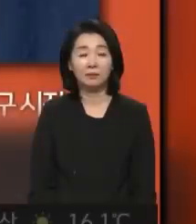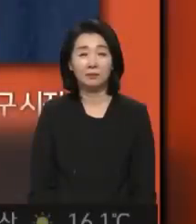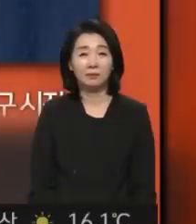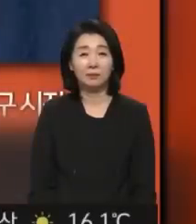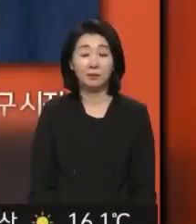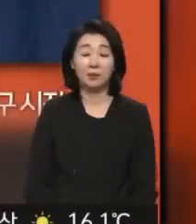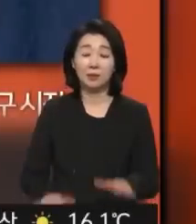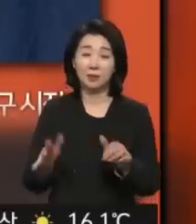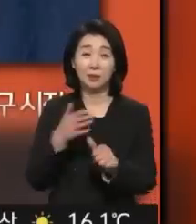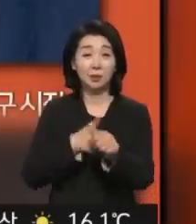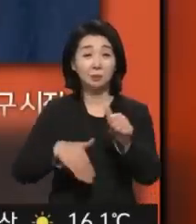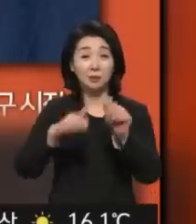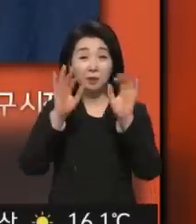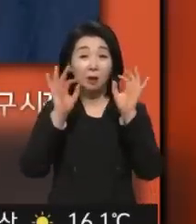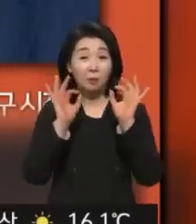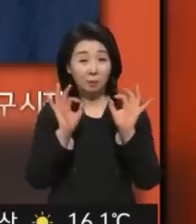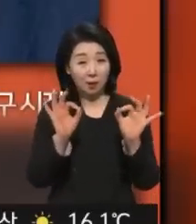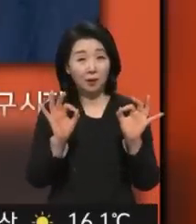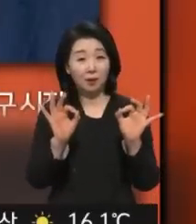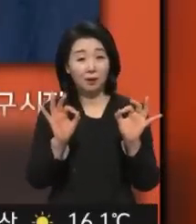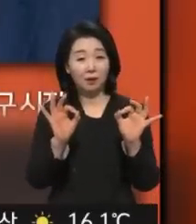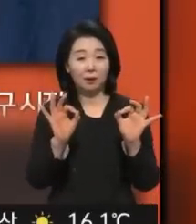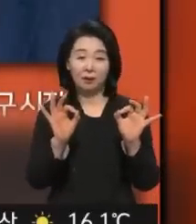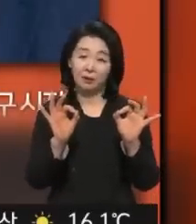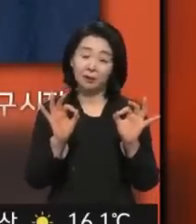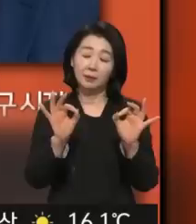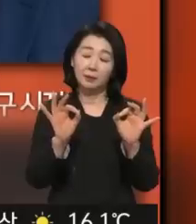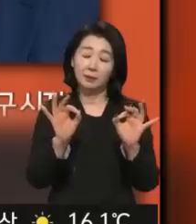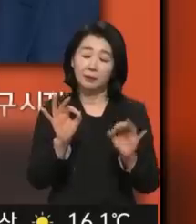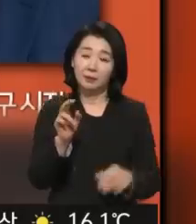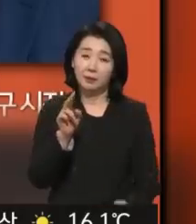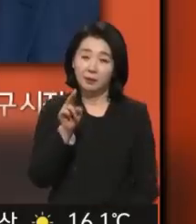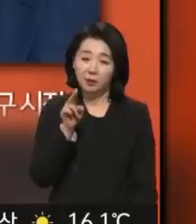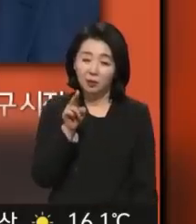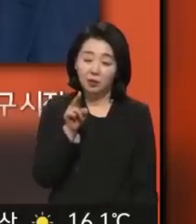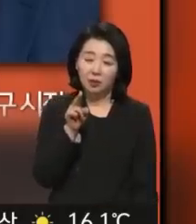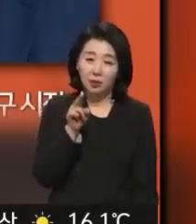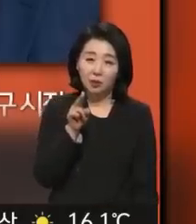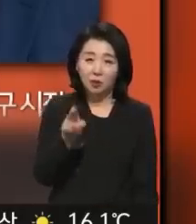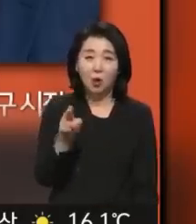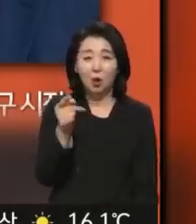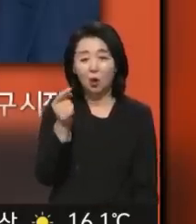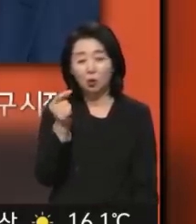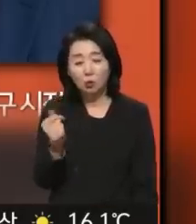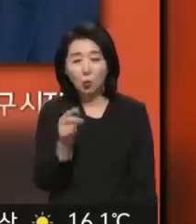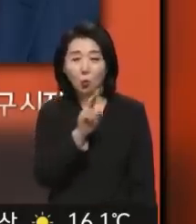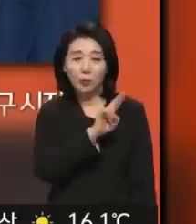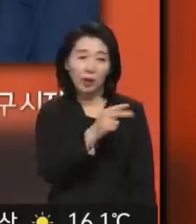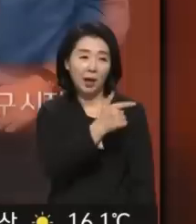지금 상황으로 가면 여소야대가 바뀌기가 어렵겠죠?